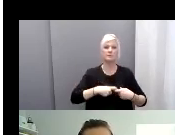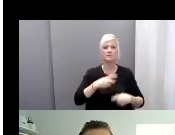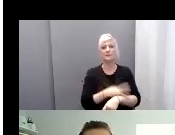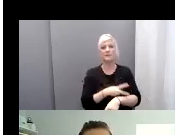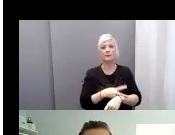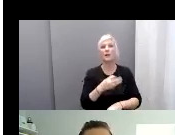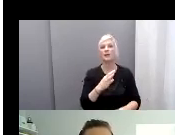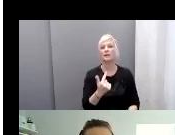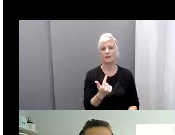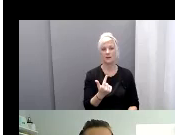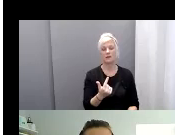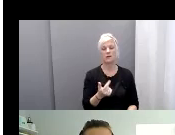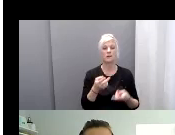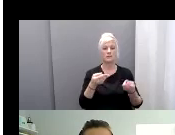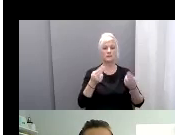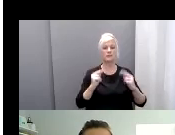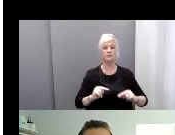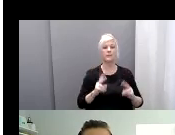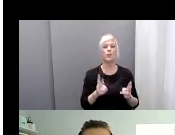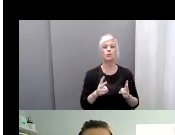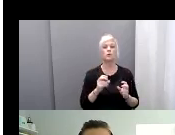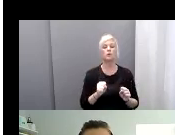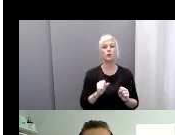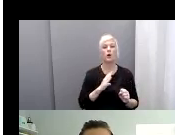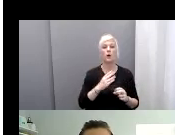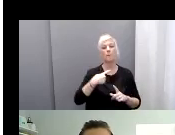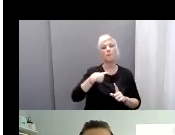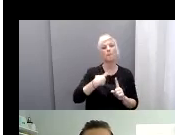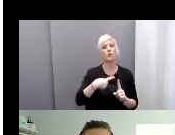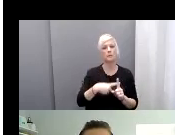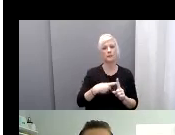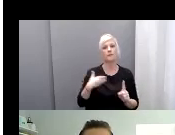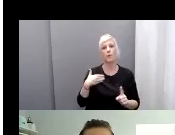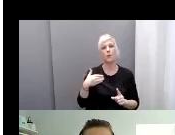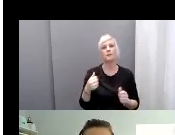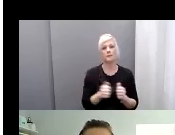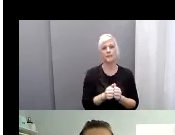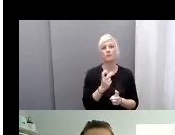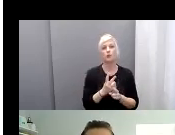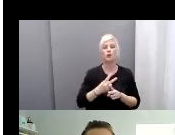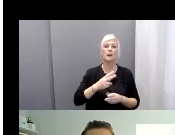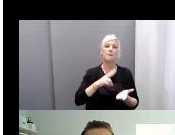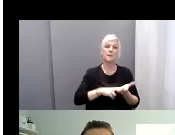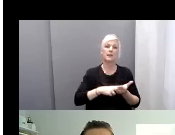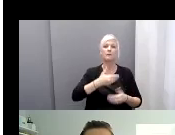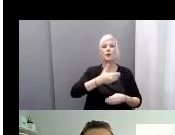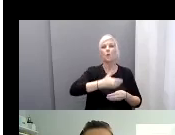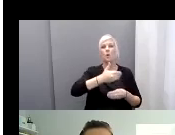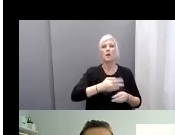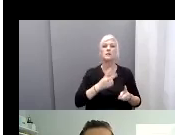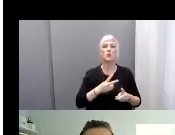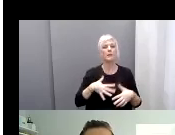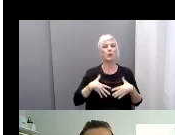Det är också att man ska ha ett positivt förhållningssätt som bekräftar den roll som njutbara sexuella